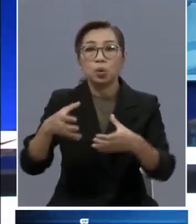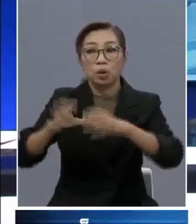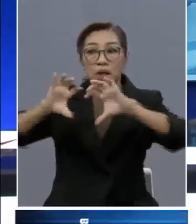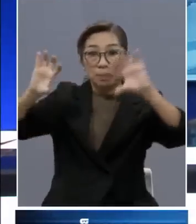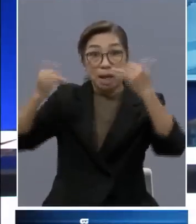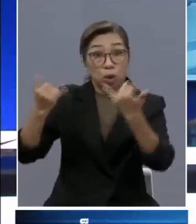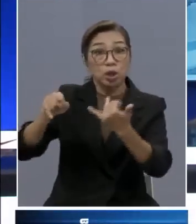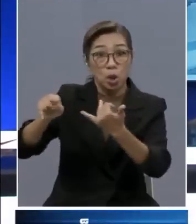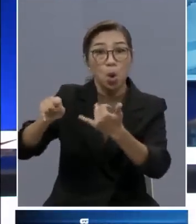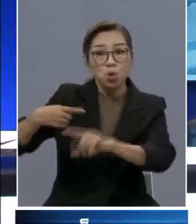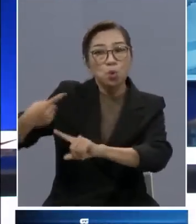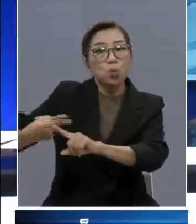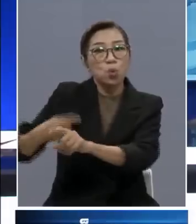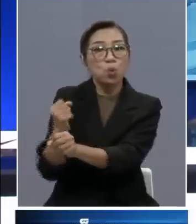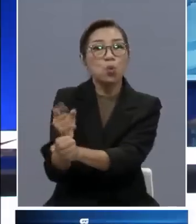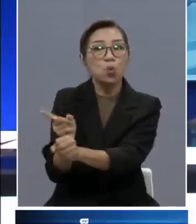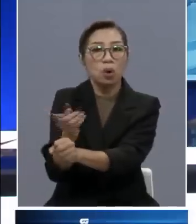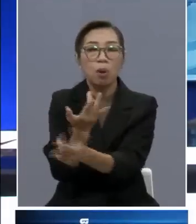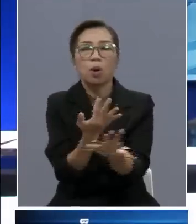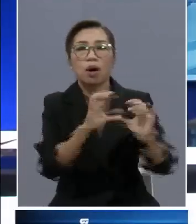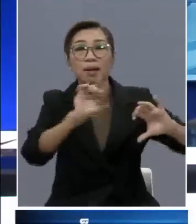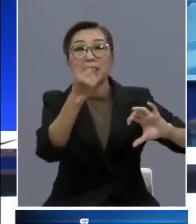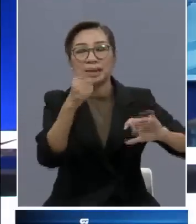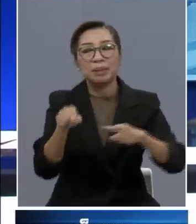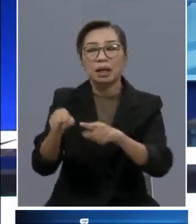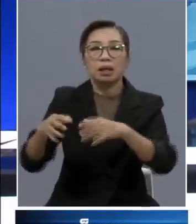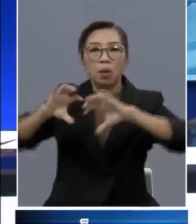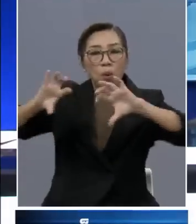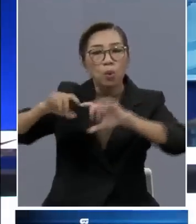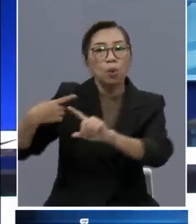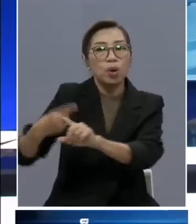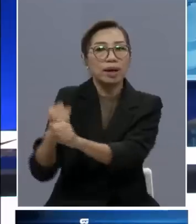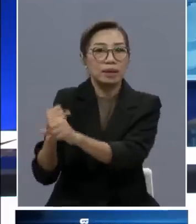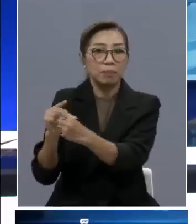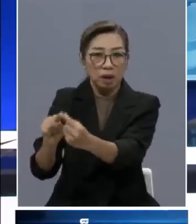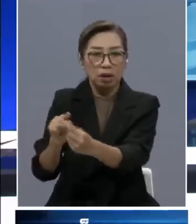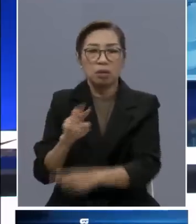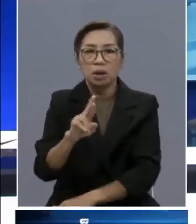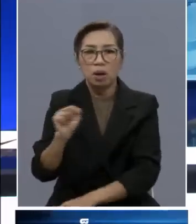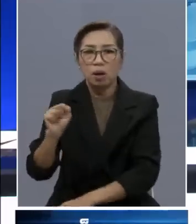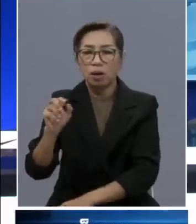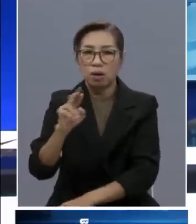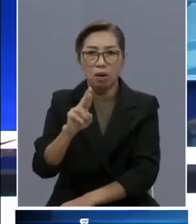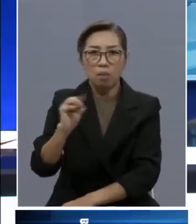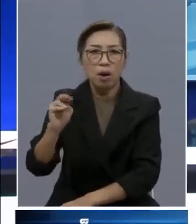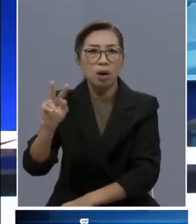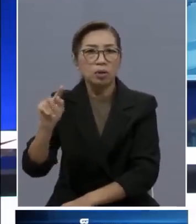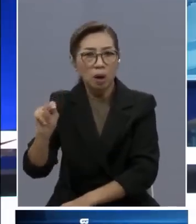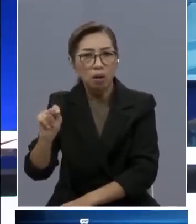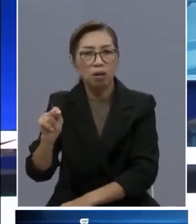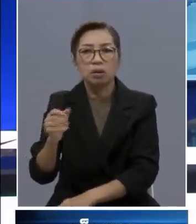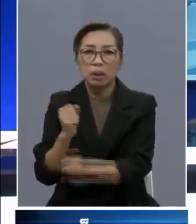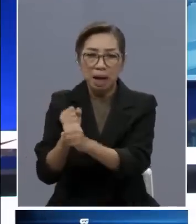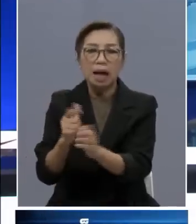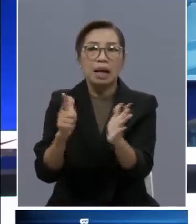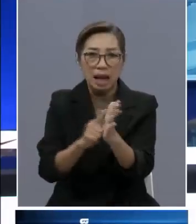ก็ยังคงทำงานกันปกติแม้รัฐมนตรีหลายคนจะลางานกันนะฮะหลังเลือกตั้งนี้ไปก็ตามนะครับไปฟังท่าทีของการจัด